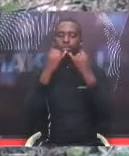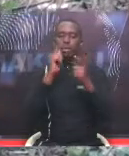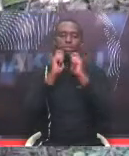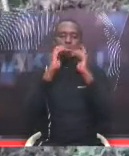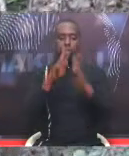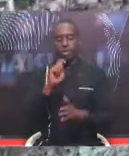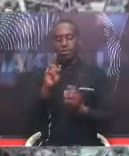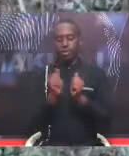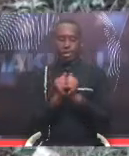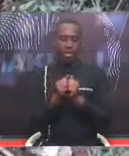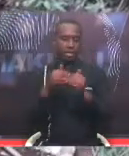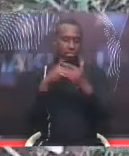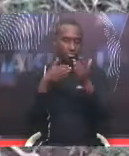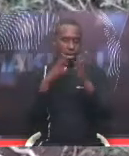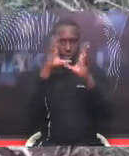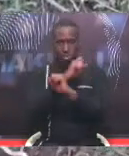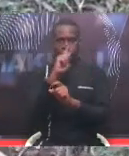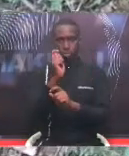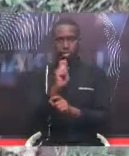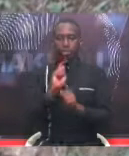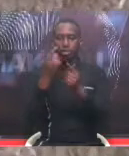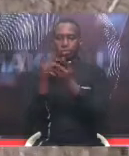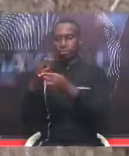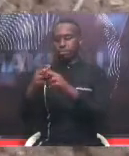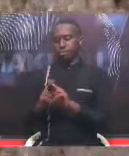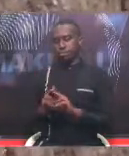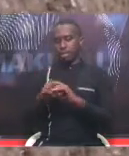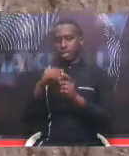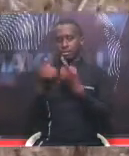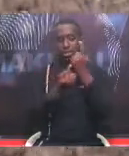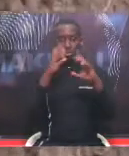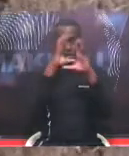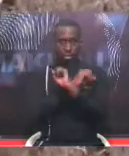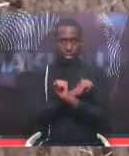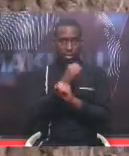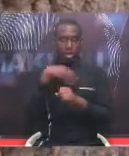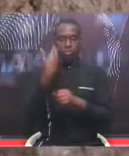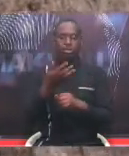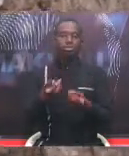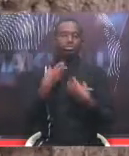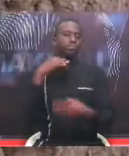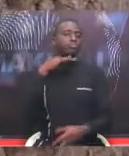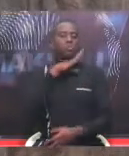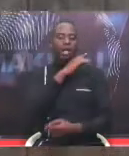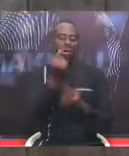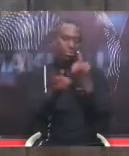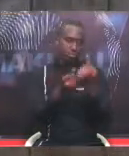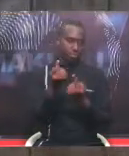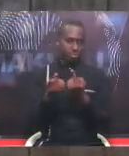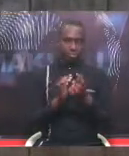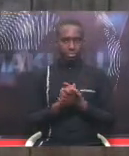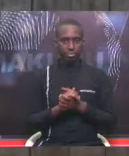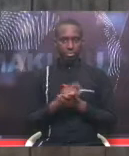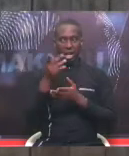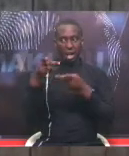kutagira ubwiherero bakavuga ko bibasaba kujya gutira mu baturanyi babo rimwe na rimwe bakabubima bityo bigateza umwanda mu buryo bumwe cyangwa ubundi rera nyine ni